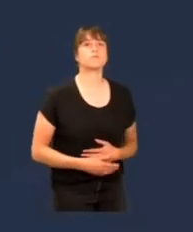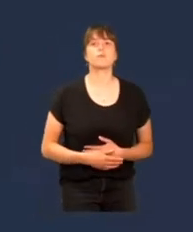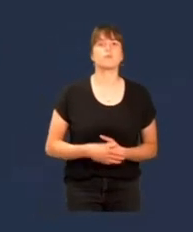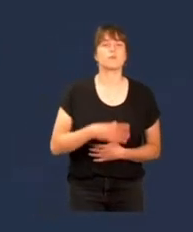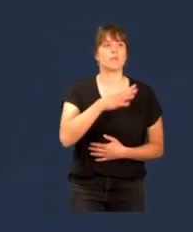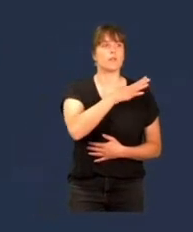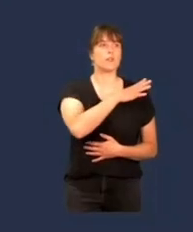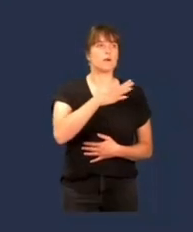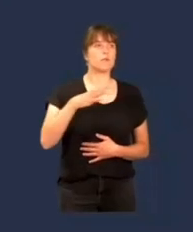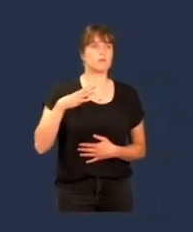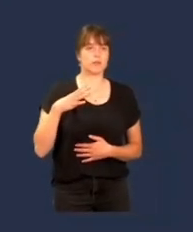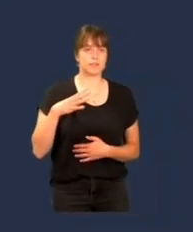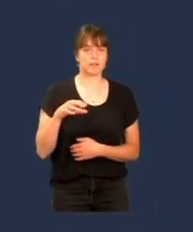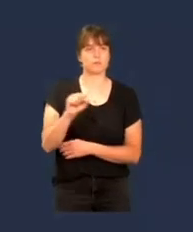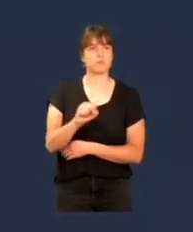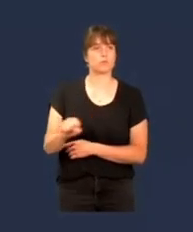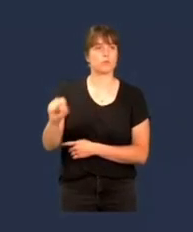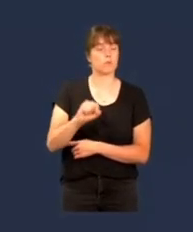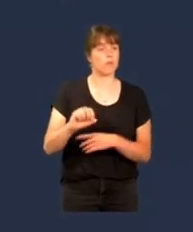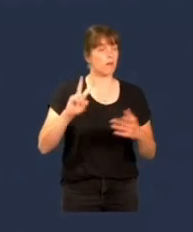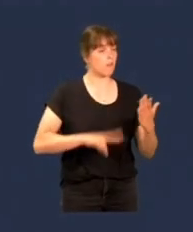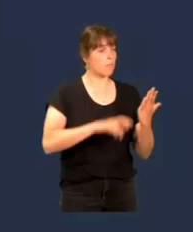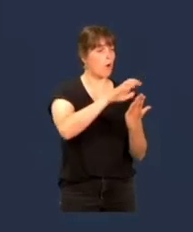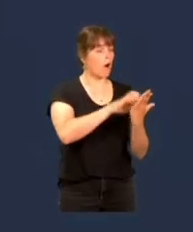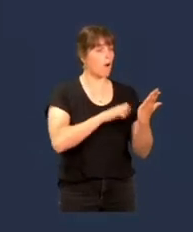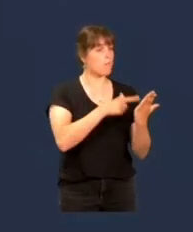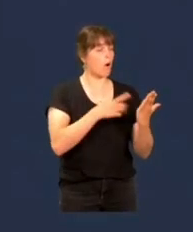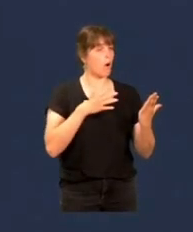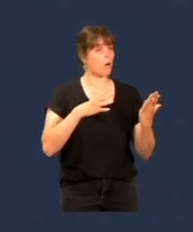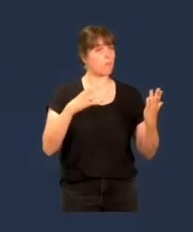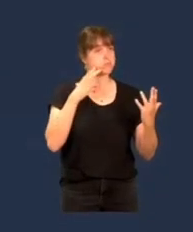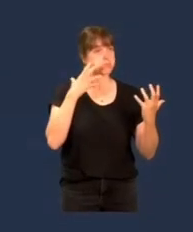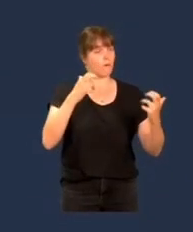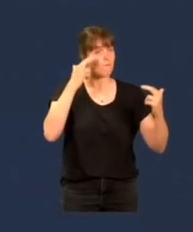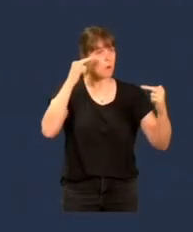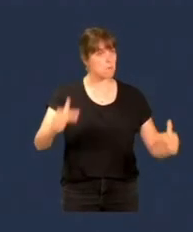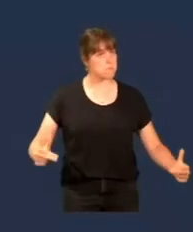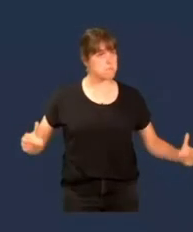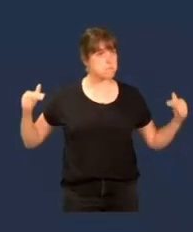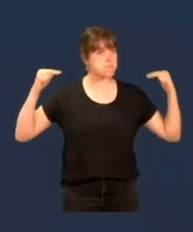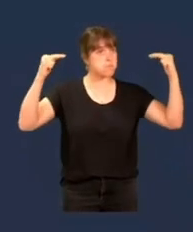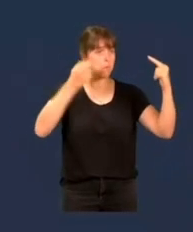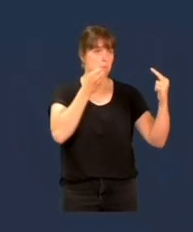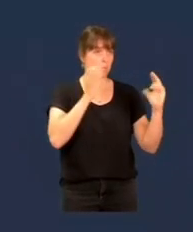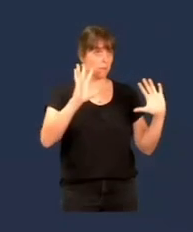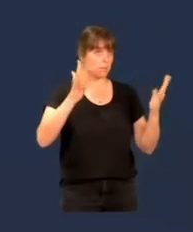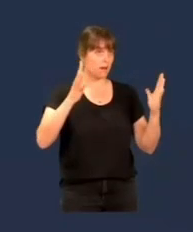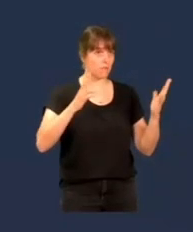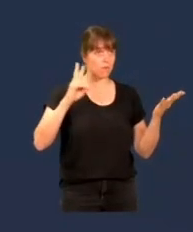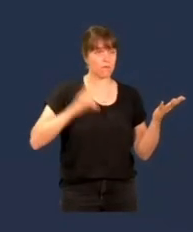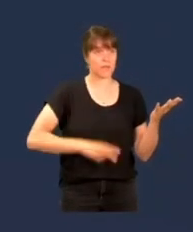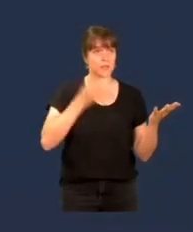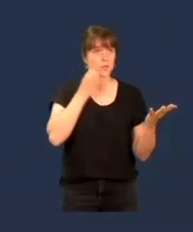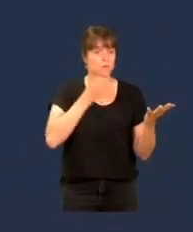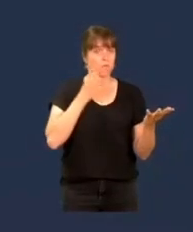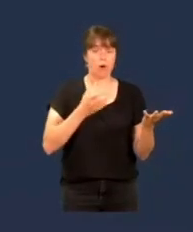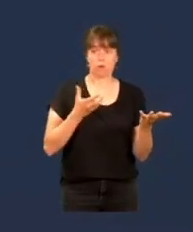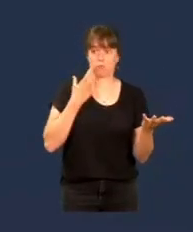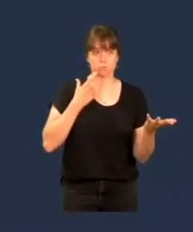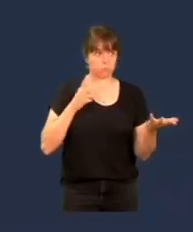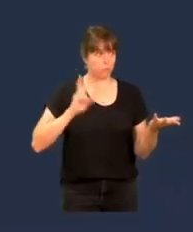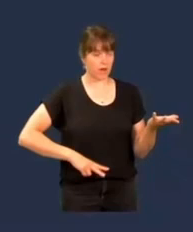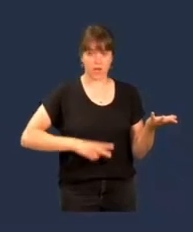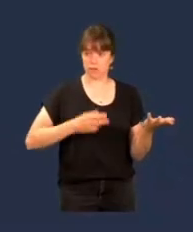Chers collègues, ce rapport audacieux, et bravo pour ce rapport. Une fois n'est pas coutume, souvent on nous reproche de ne pas vous féliciter. Là, c'est en toute sincérité que